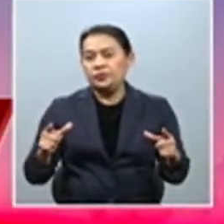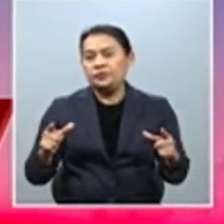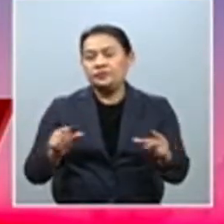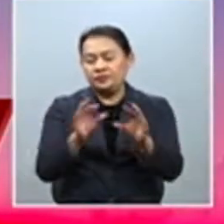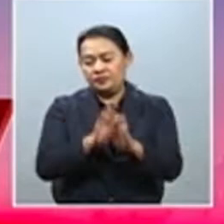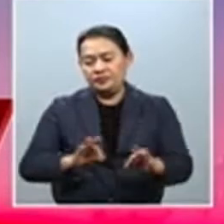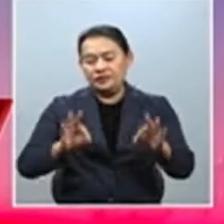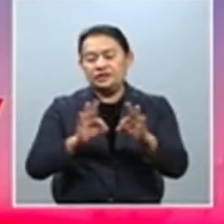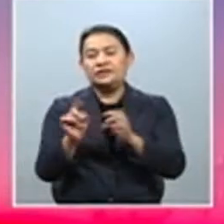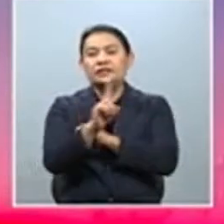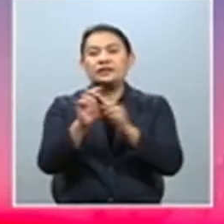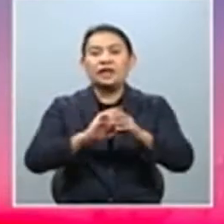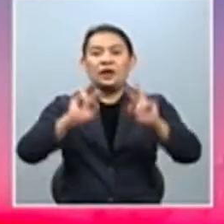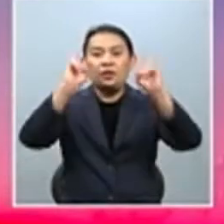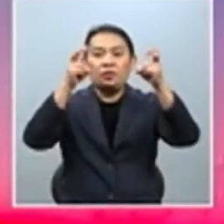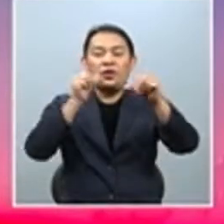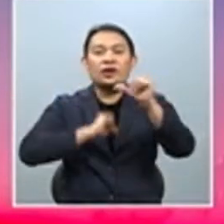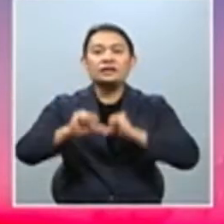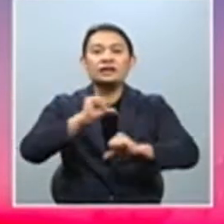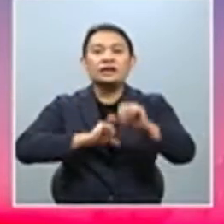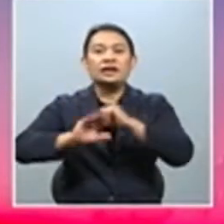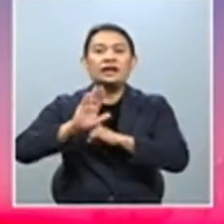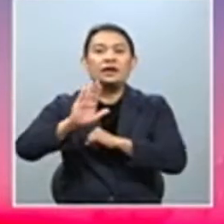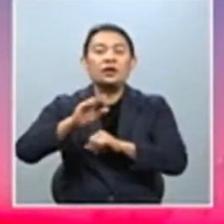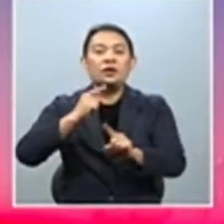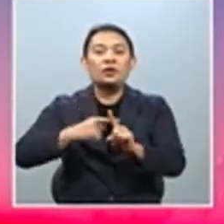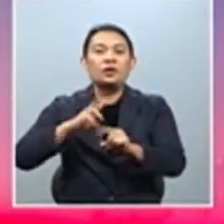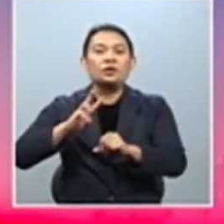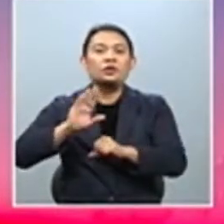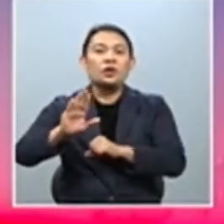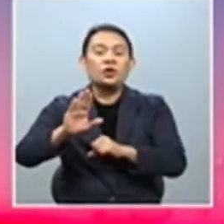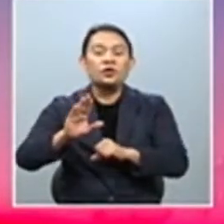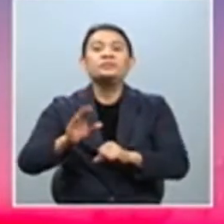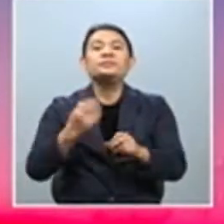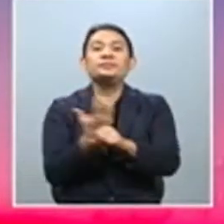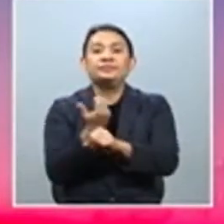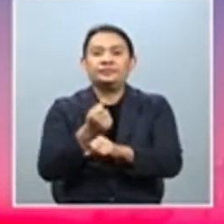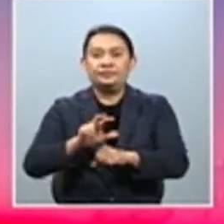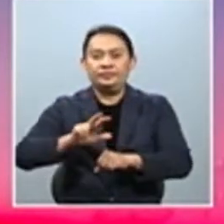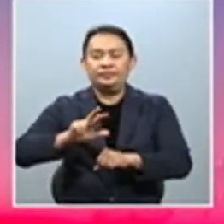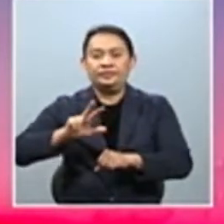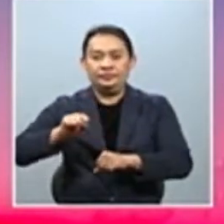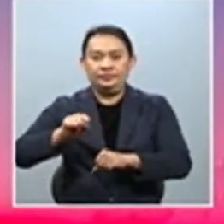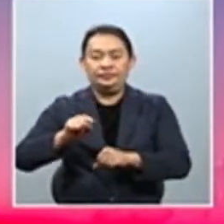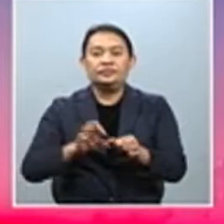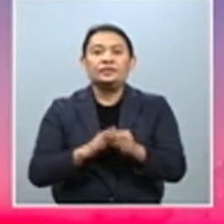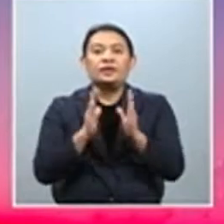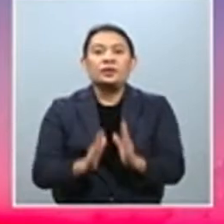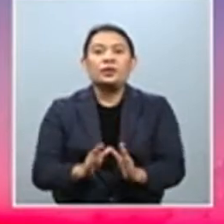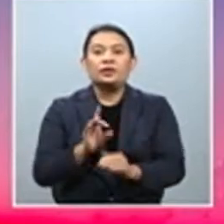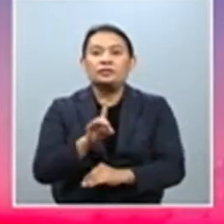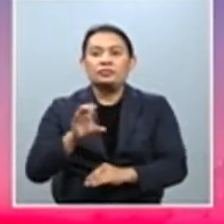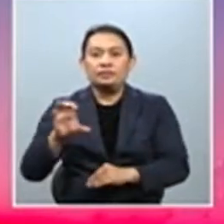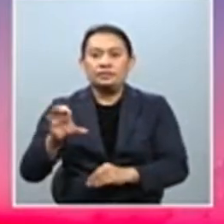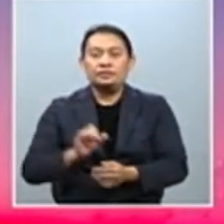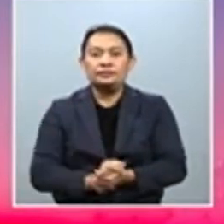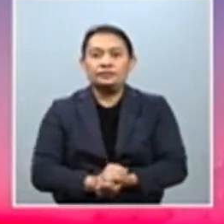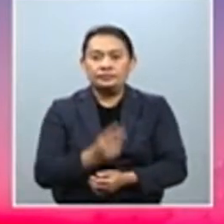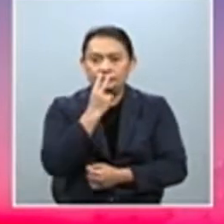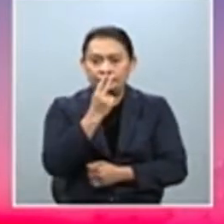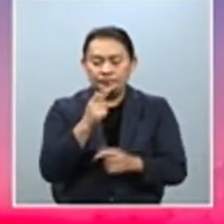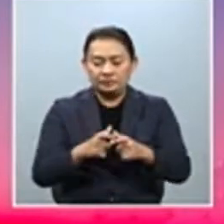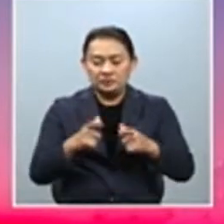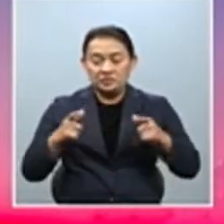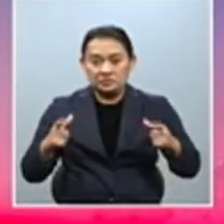วละครครึ่งปีแรกของช่อง3นะคะแล้วก็รวมทัพซุปตาร์นับร้อยชีวิตแฟนคลับอีกกว่า800คนงานนี้จะมีความยิ่งใหญ่